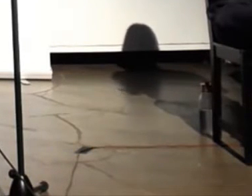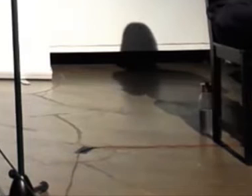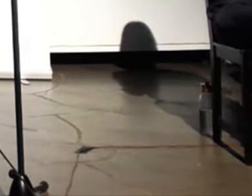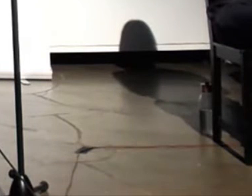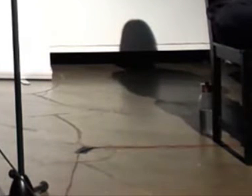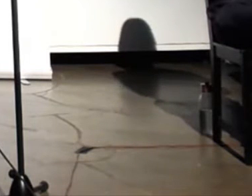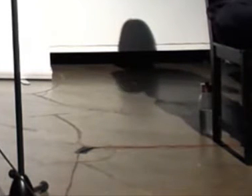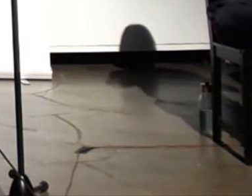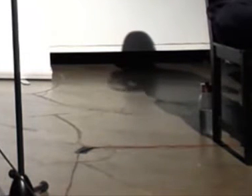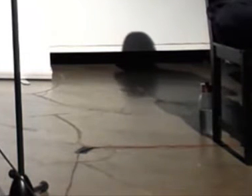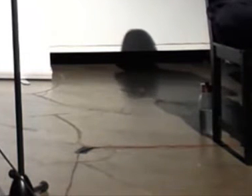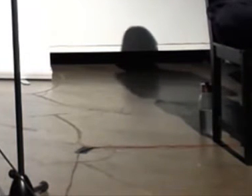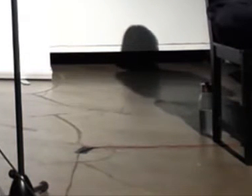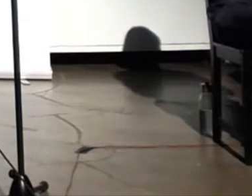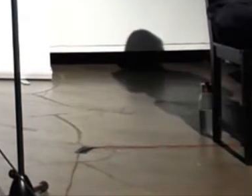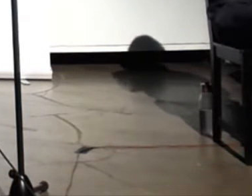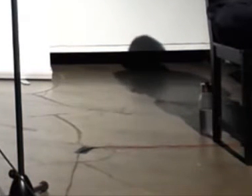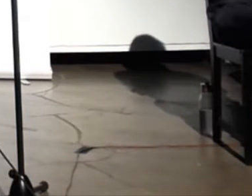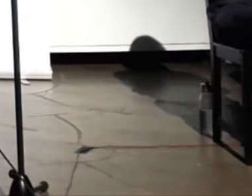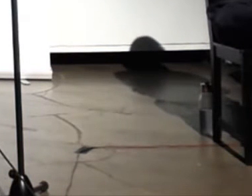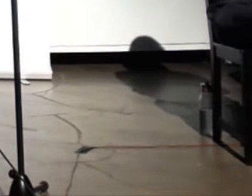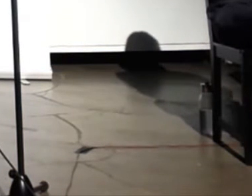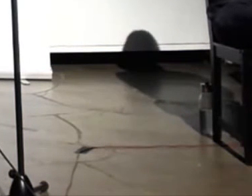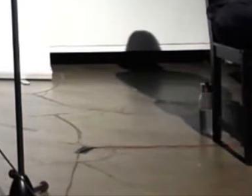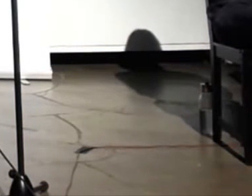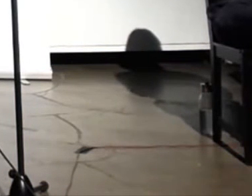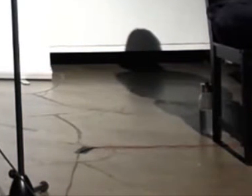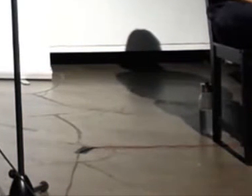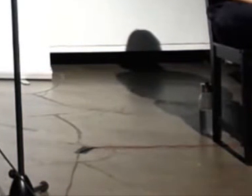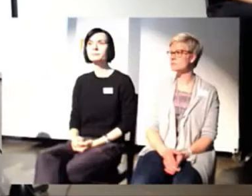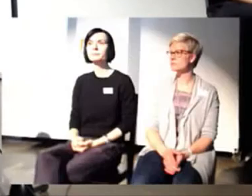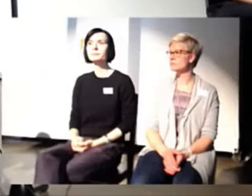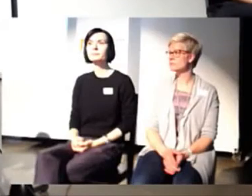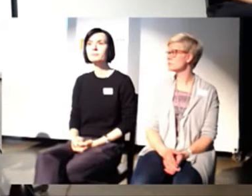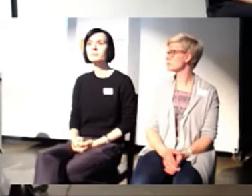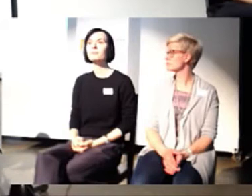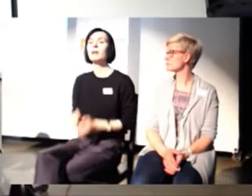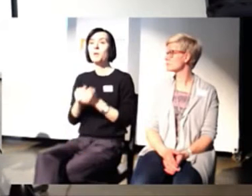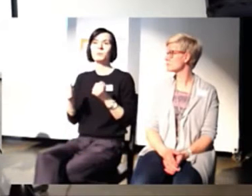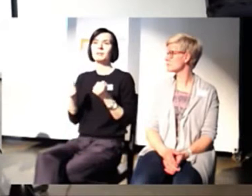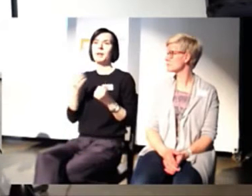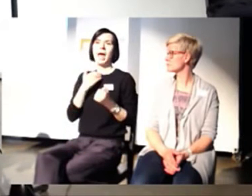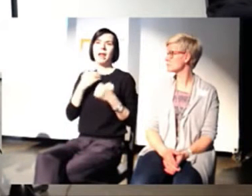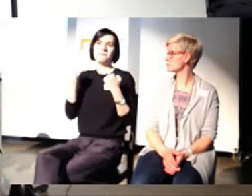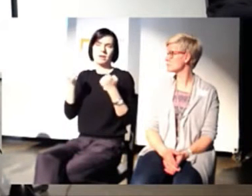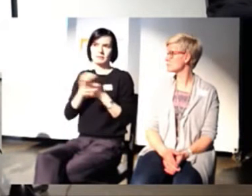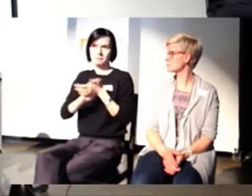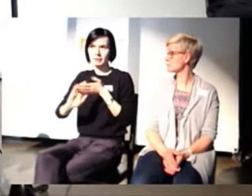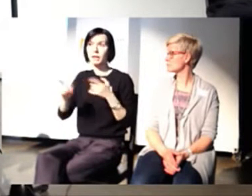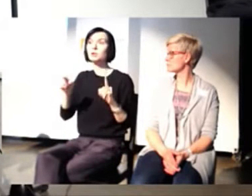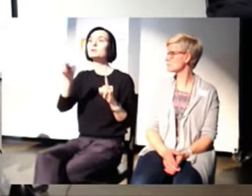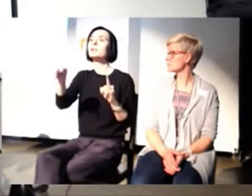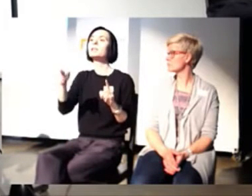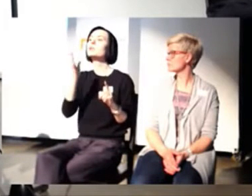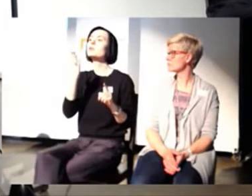käyttää. Mutta se ei toimi, ellei me käytetä äänentoistoa. Eli jos teistä nyt joku siellä sanoo jotain ilman mikrofonia, niin mä voin